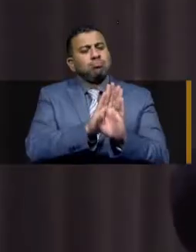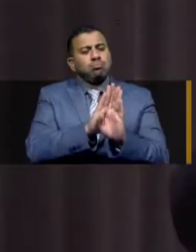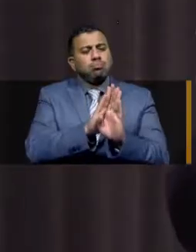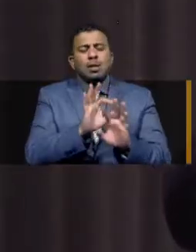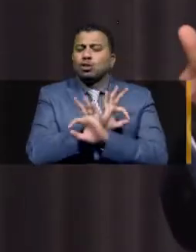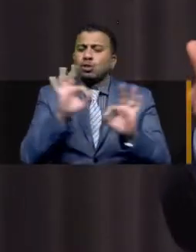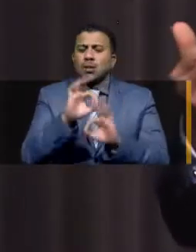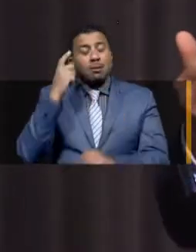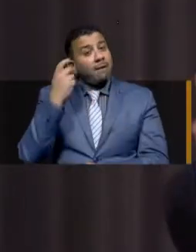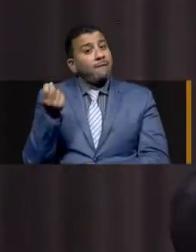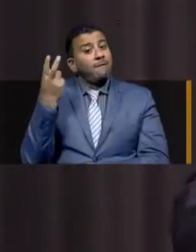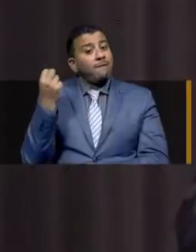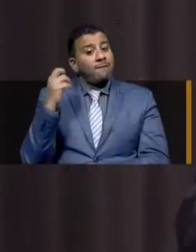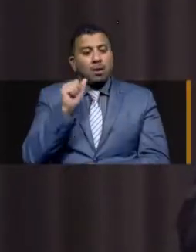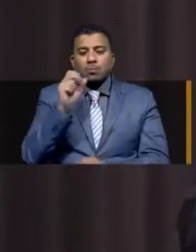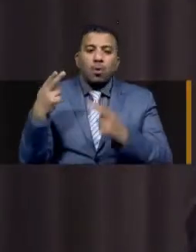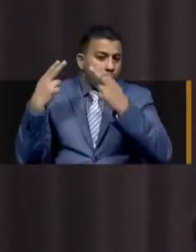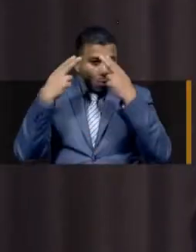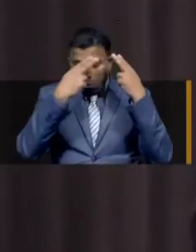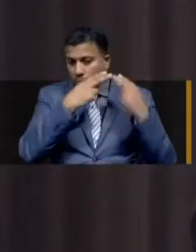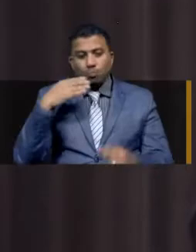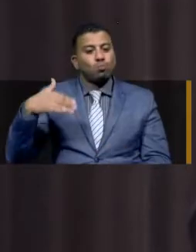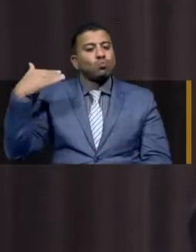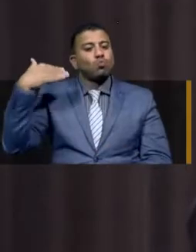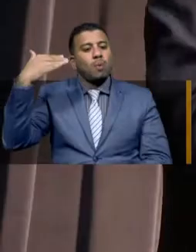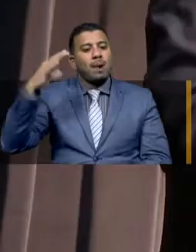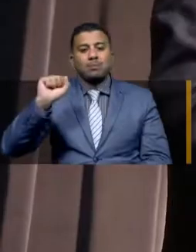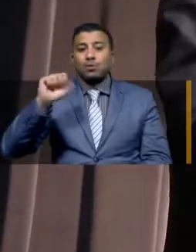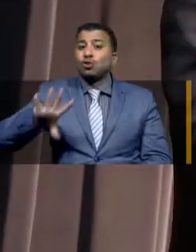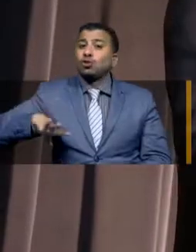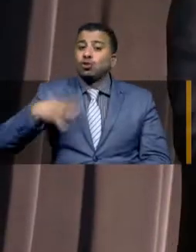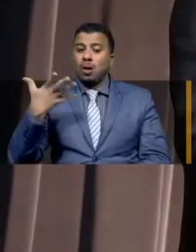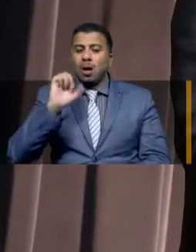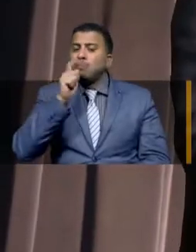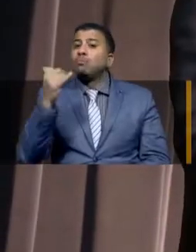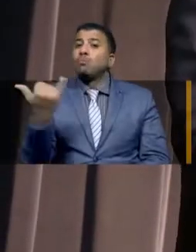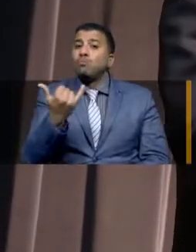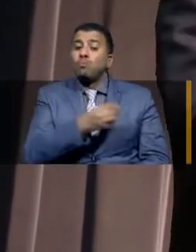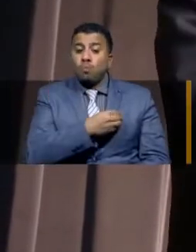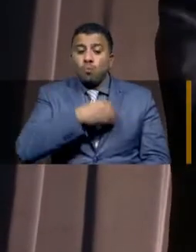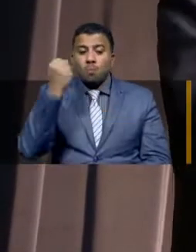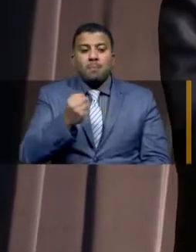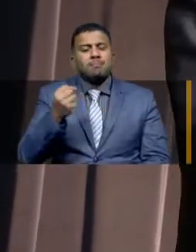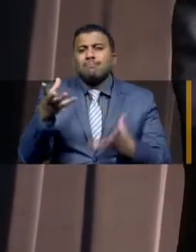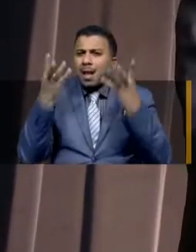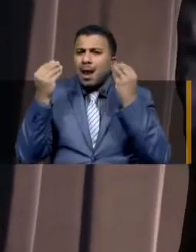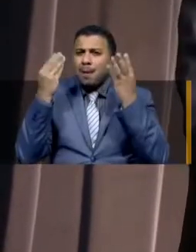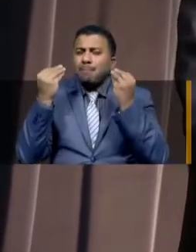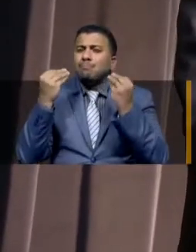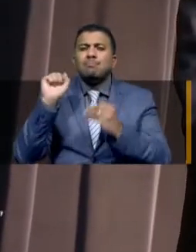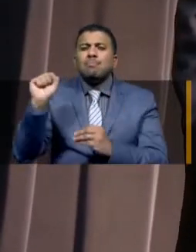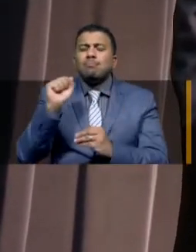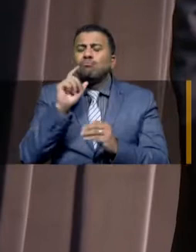كاملة لفكرتها وفق رؤية مستقبلية لسموه تؤمن بأهمية التعليم والمعرفة